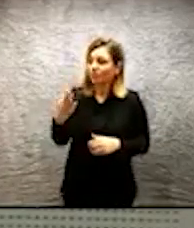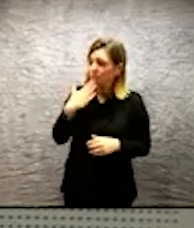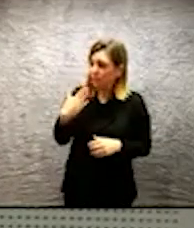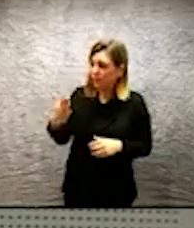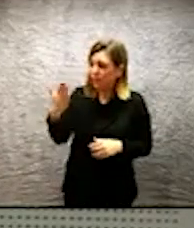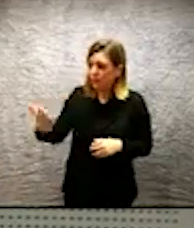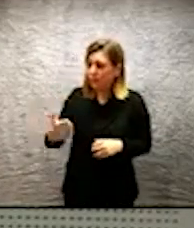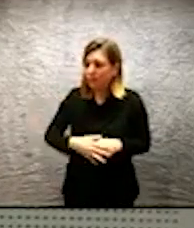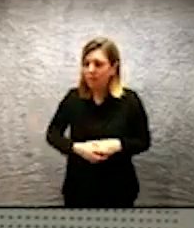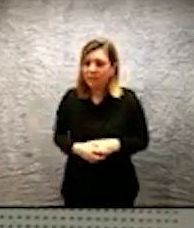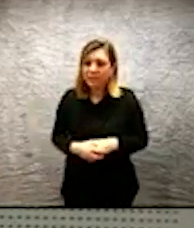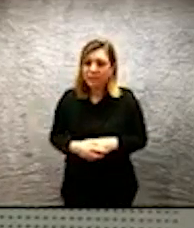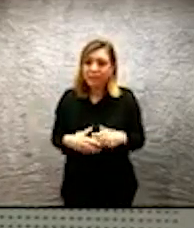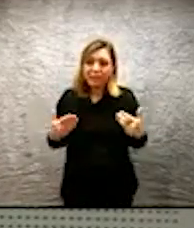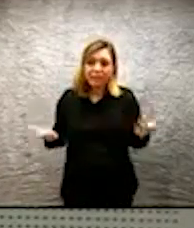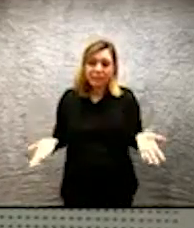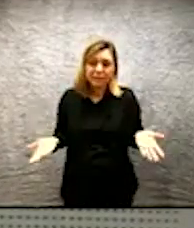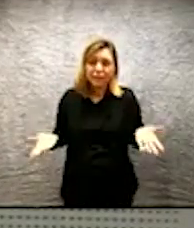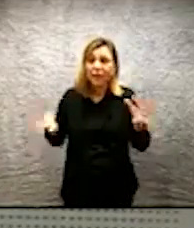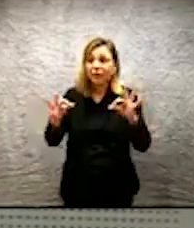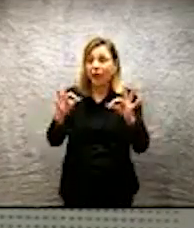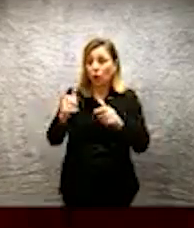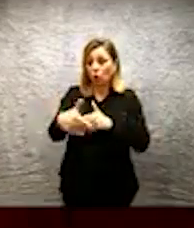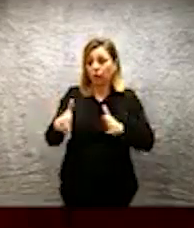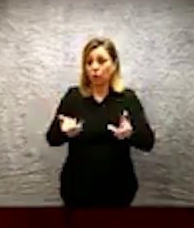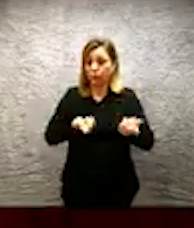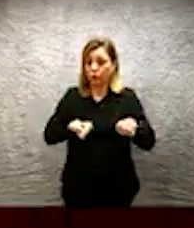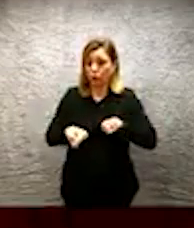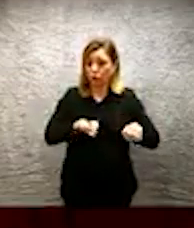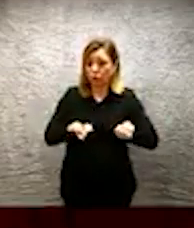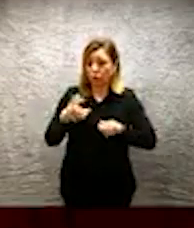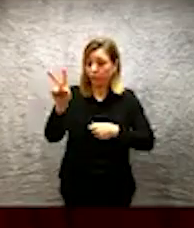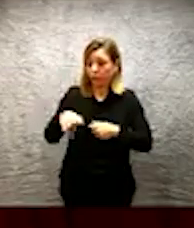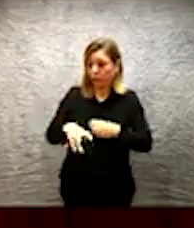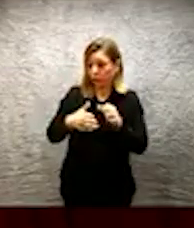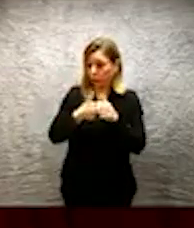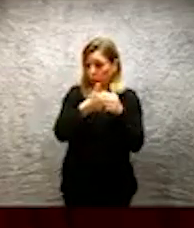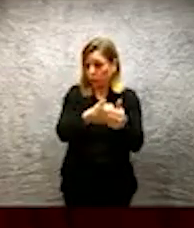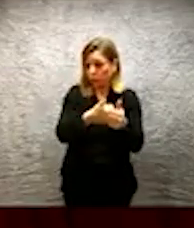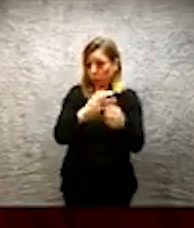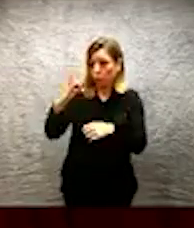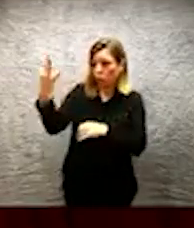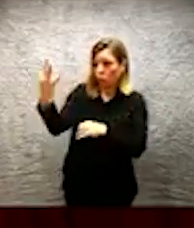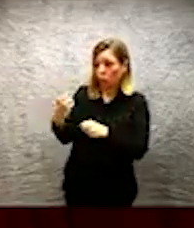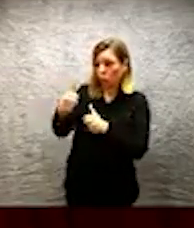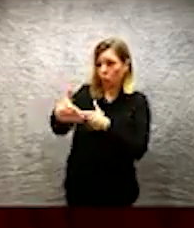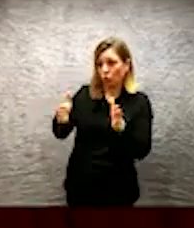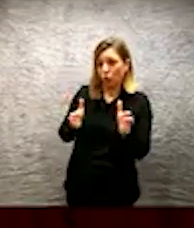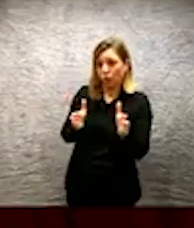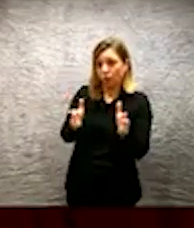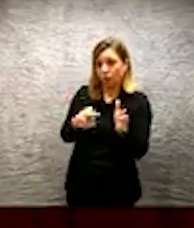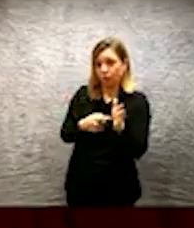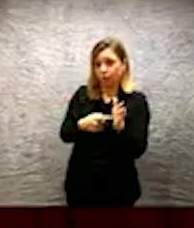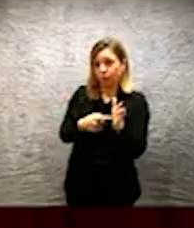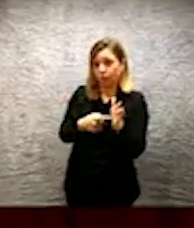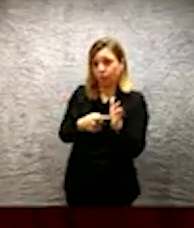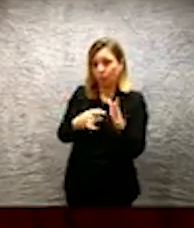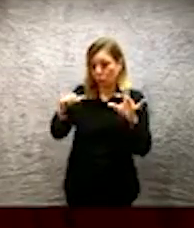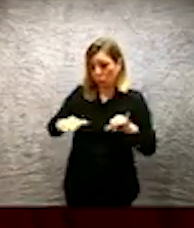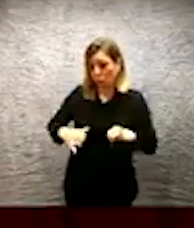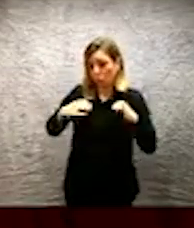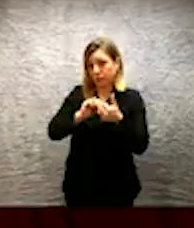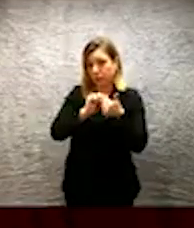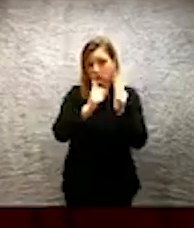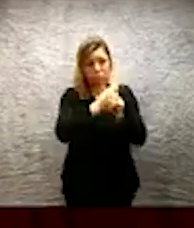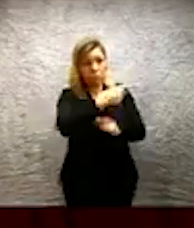Merci. Alors, au niveau de l'encadrement, en effet, on est soumis au taux d'encadrement de la jeunesse et